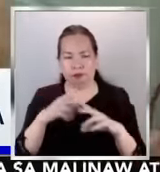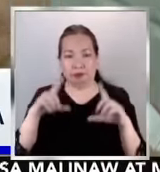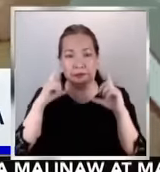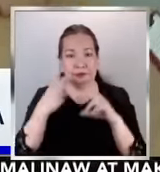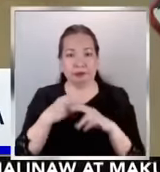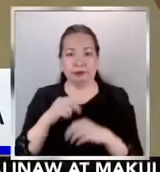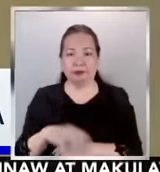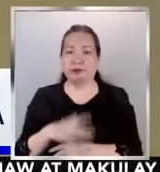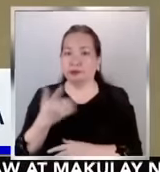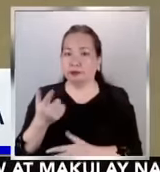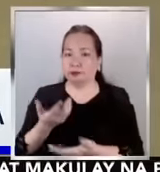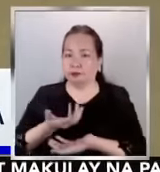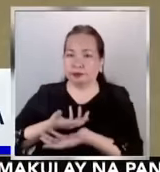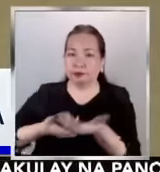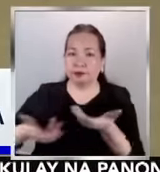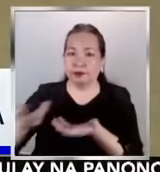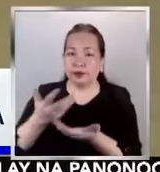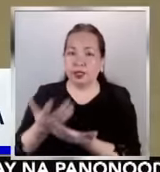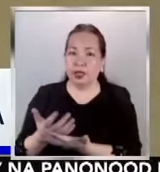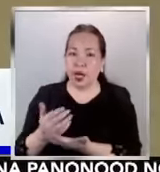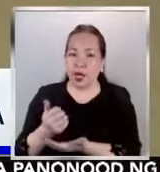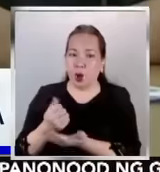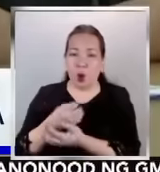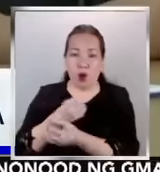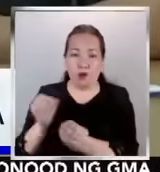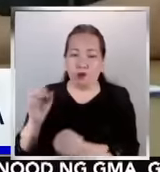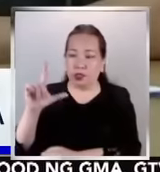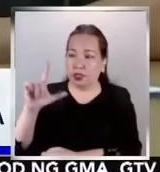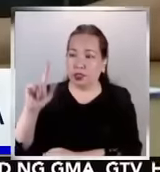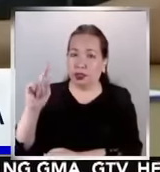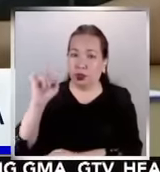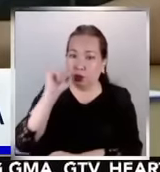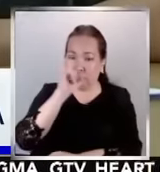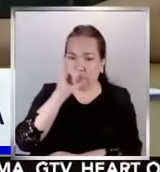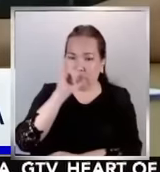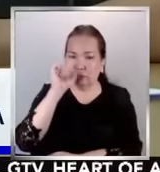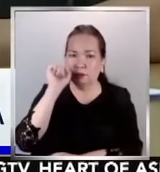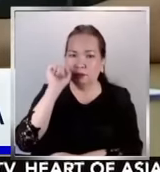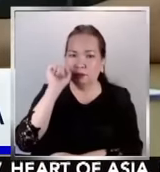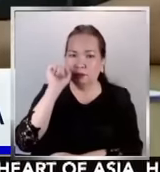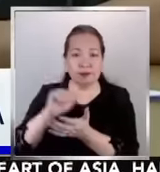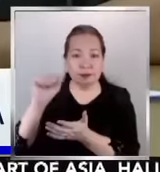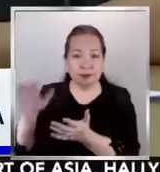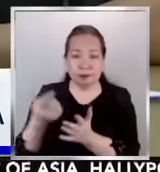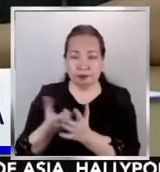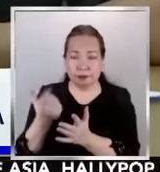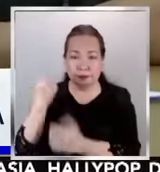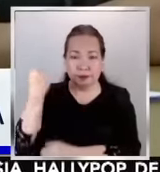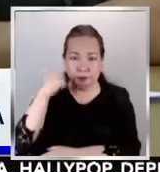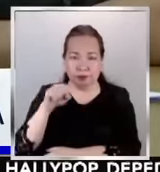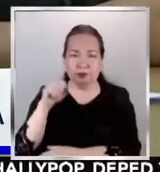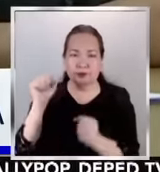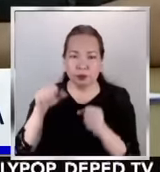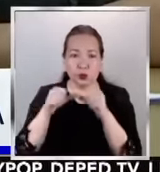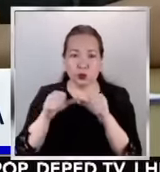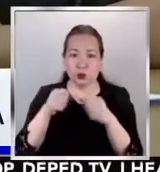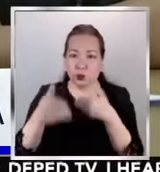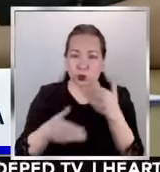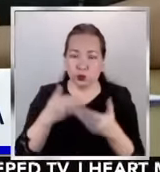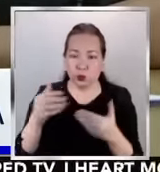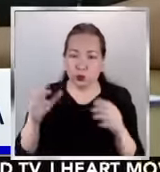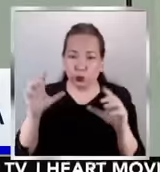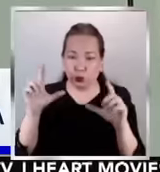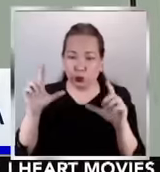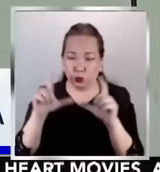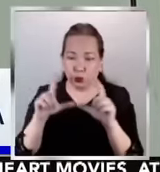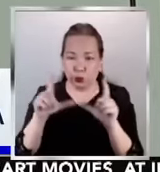regional office sa Iloilo maaari daw mabura ang nasabing violation para makapag-renew na ng lisensya si